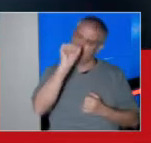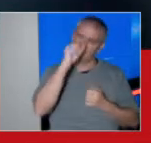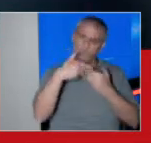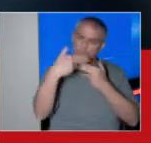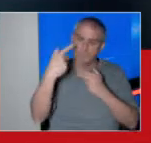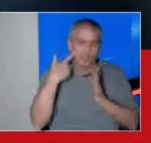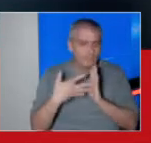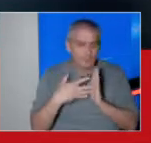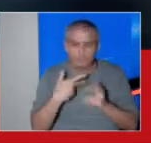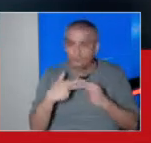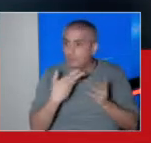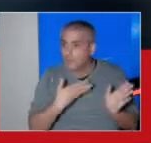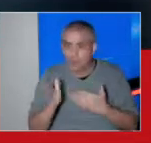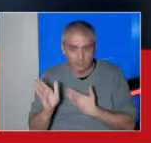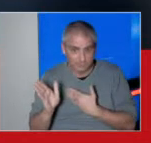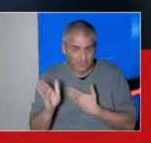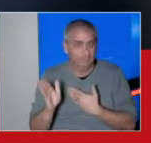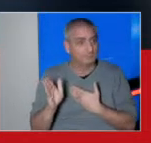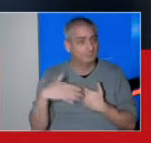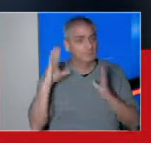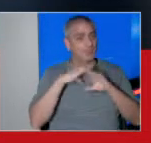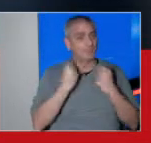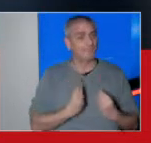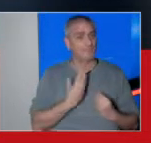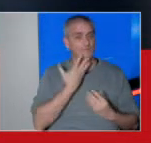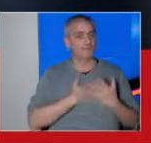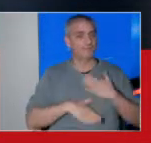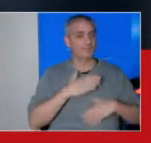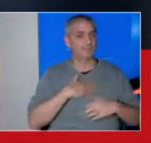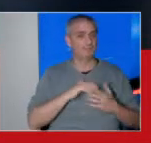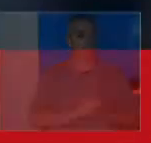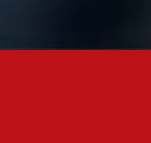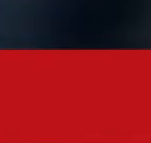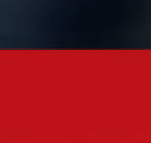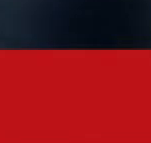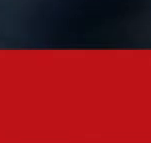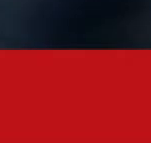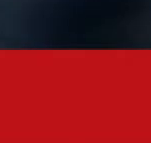בדלת גם לשכן לראות ששם הכל בסדר. שיהיה לכם ערב חמים ונעים. להתראות.